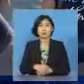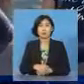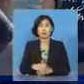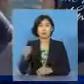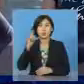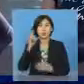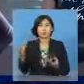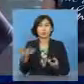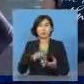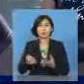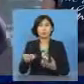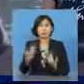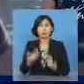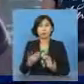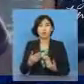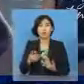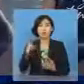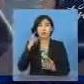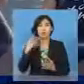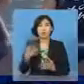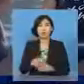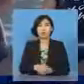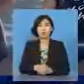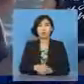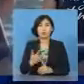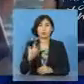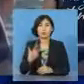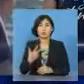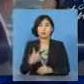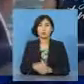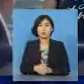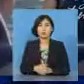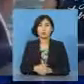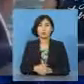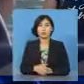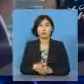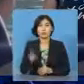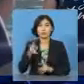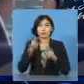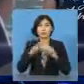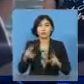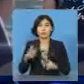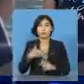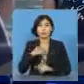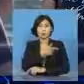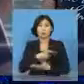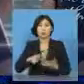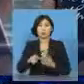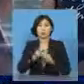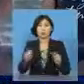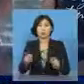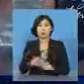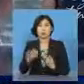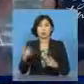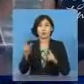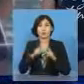керек. Қарша мен алып бергенін өзінде де олар естімейді. Бір-бірін естімейді, 3-шісімен. Сосын мен келдім да мектепке айттым, неге сендер дежурный класс ашпайсыңдар?